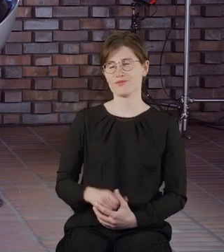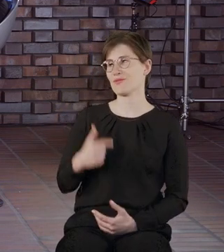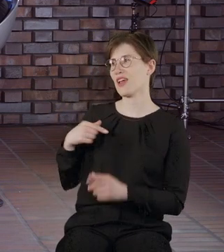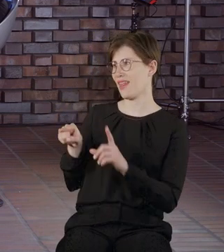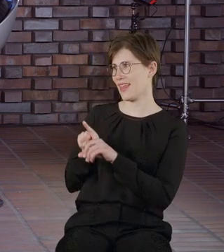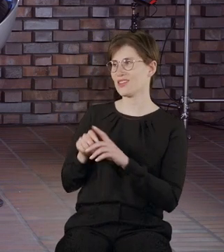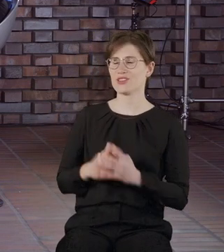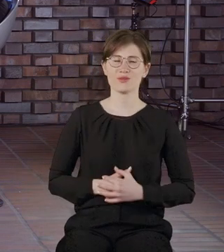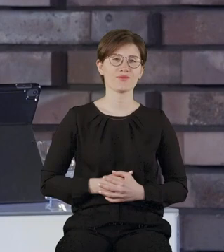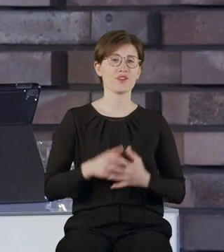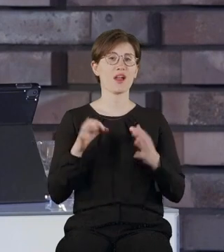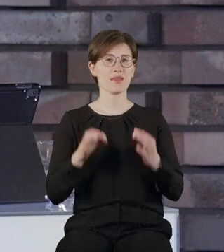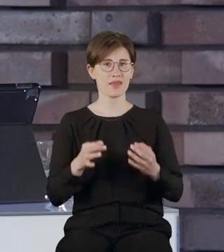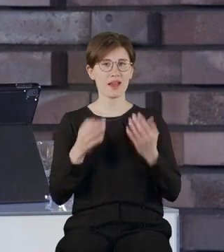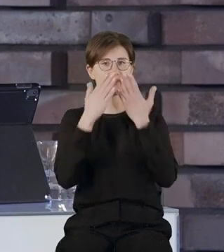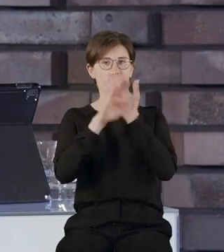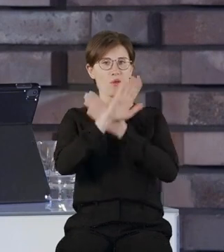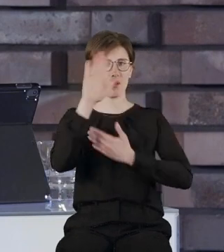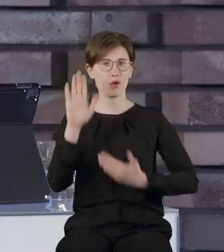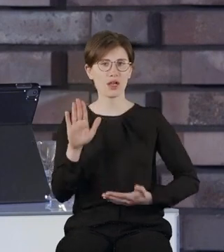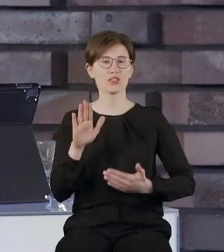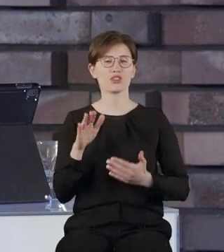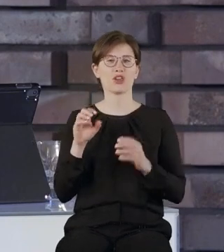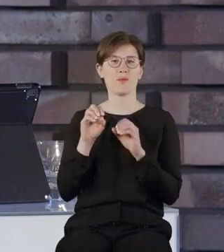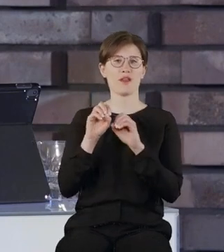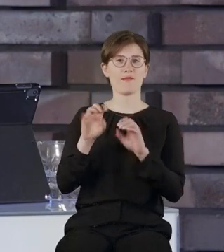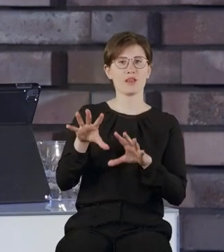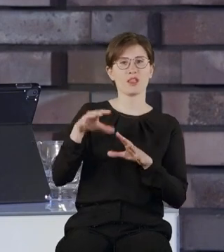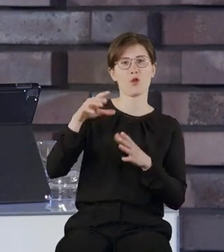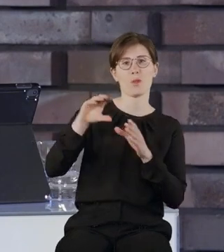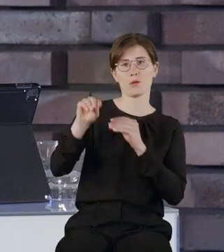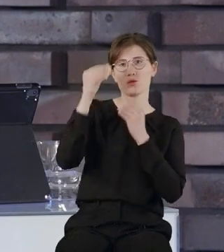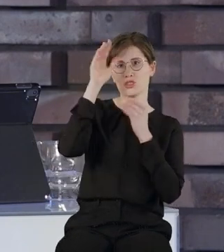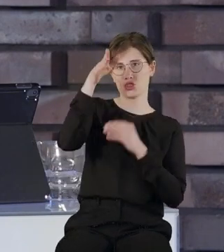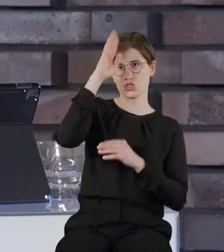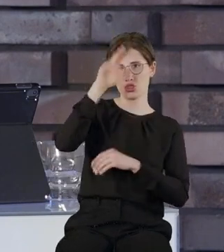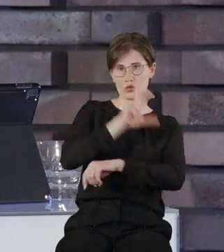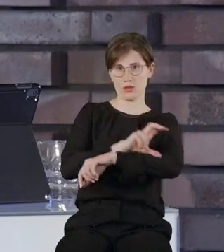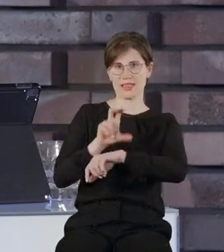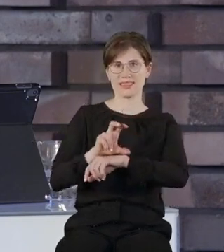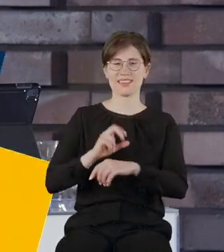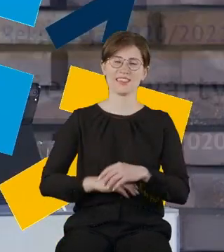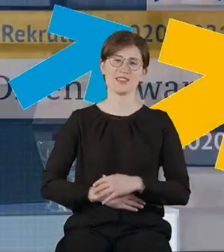już zaprezentujemy Wam Wydział Nauk Ścisłych i Technicznych.